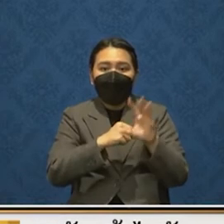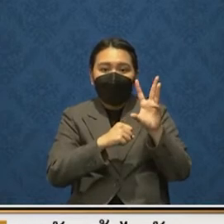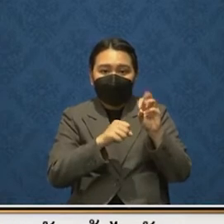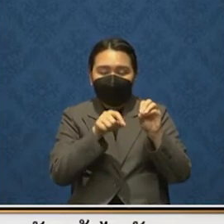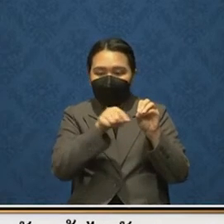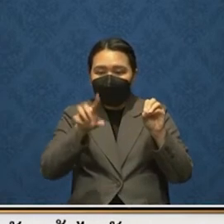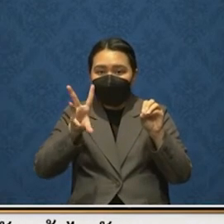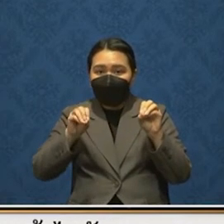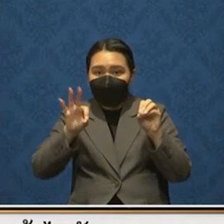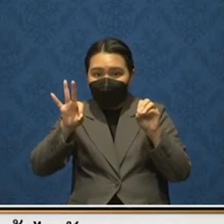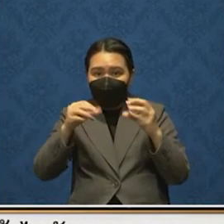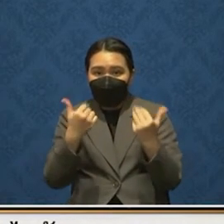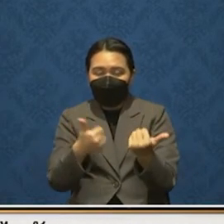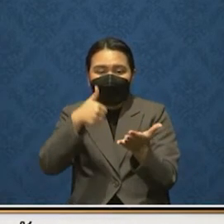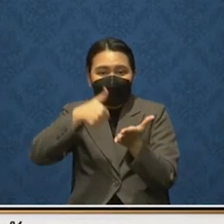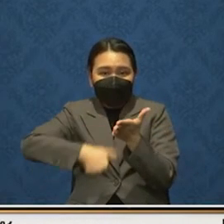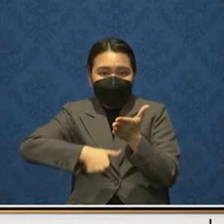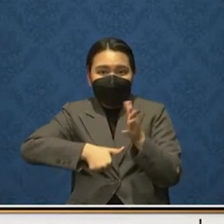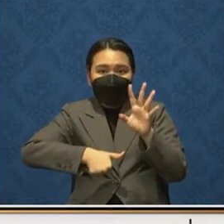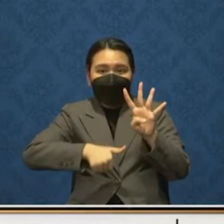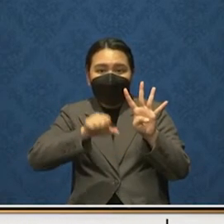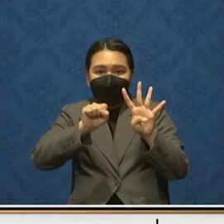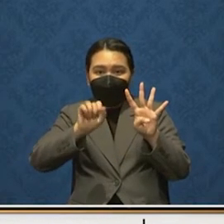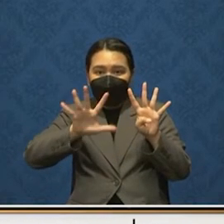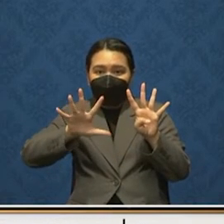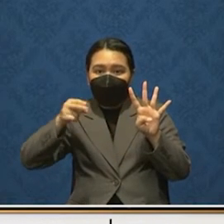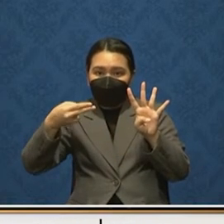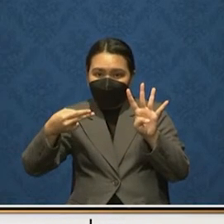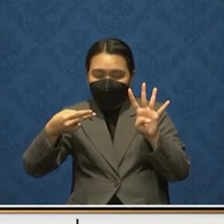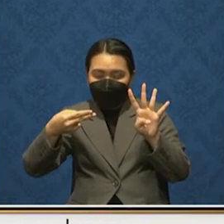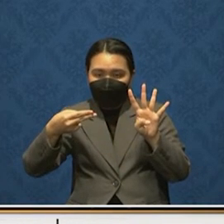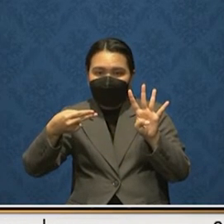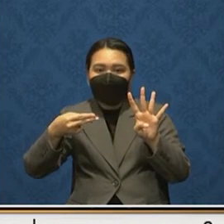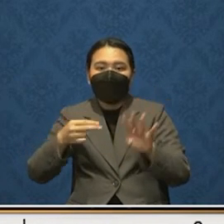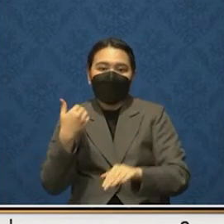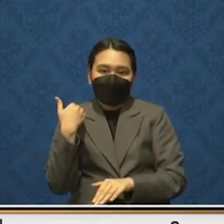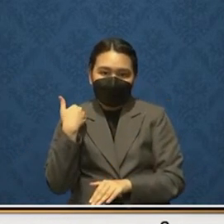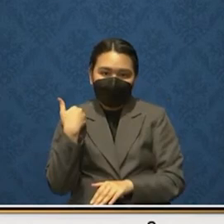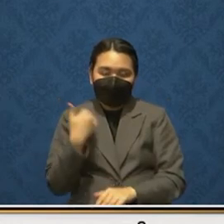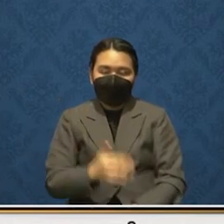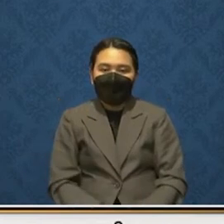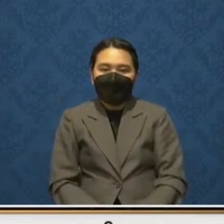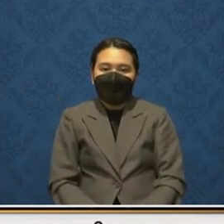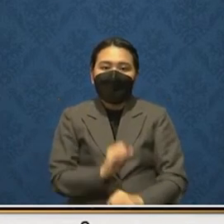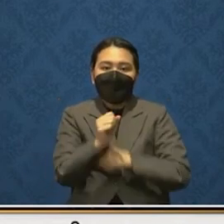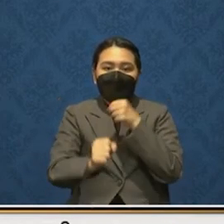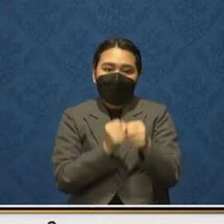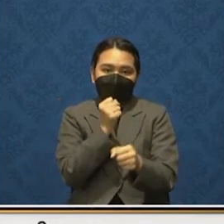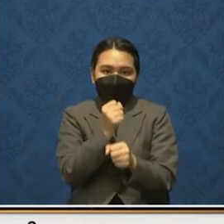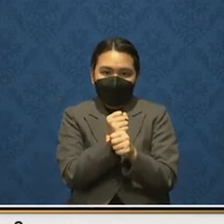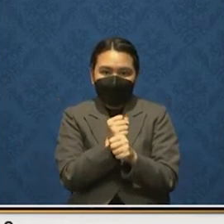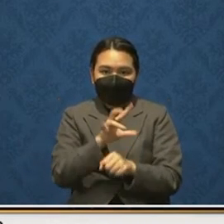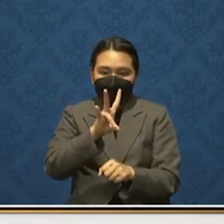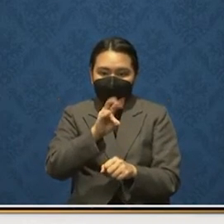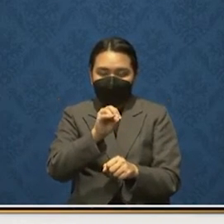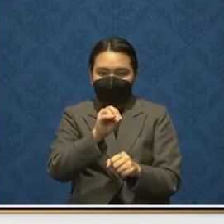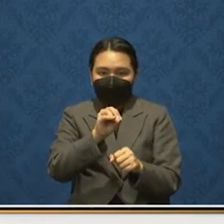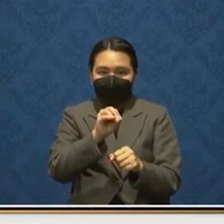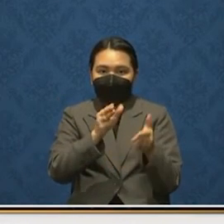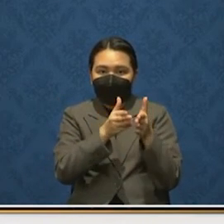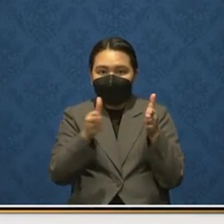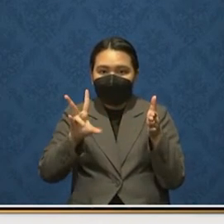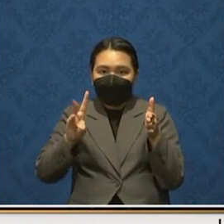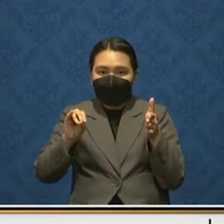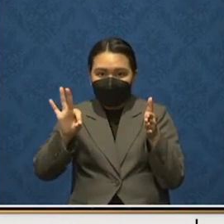มีนี่อยู่ 450, บาทนะครับอายุ 70-79 นี่